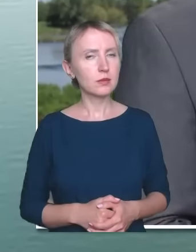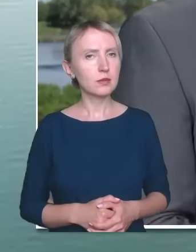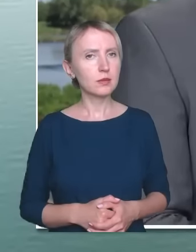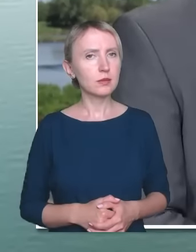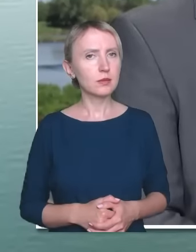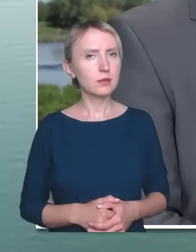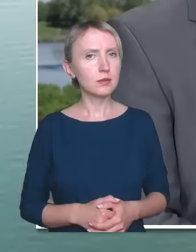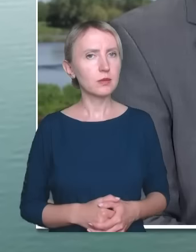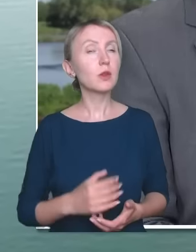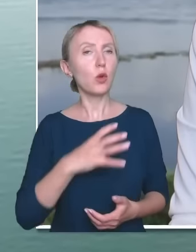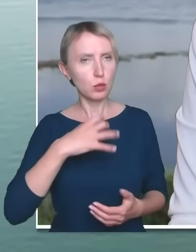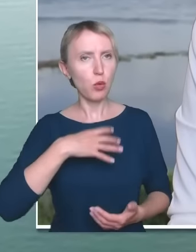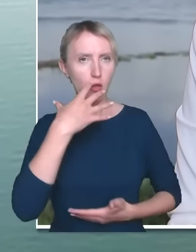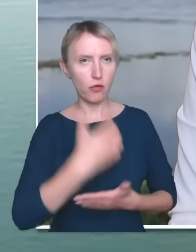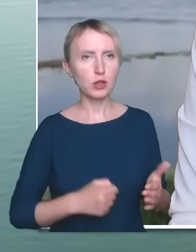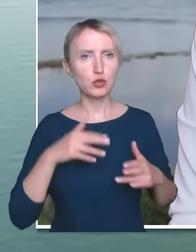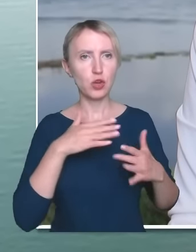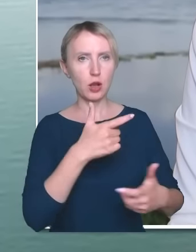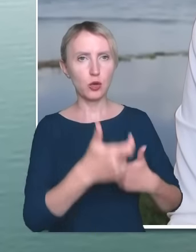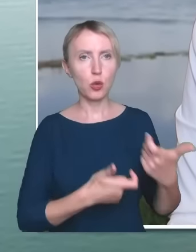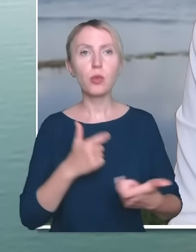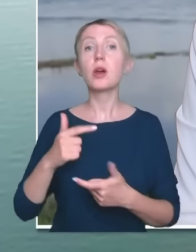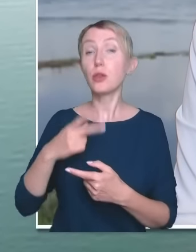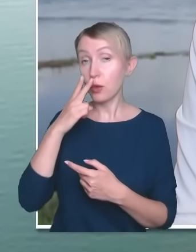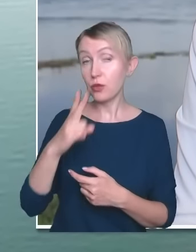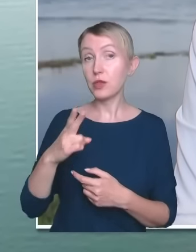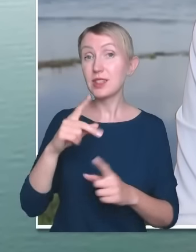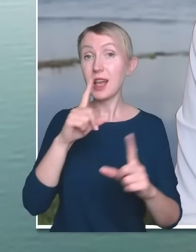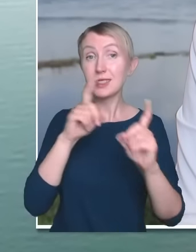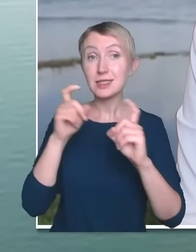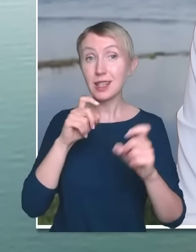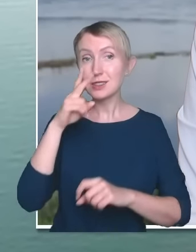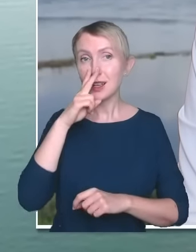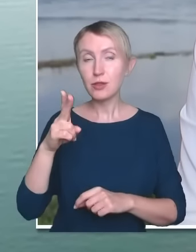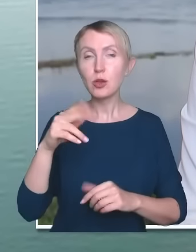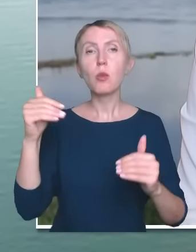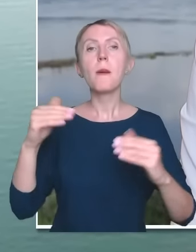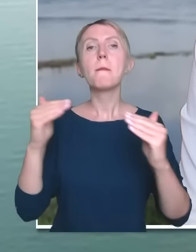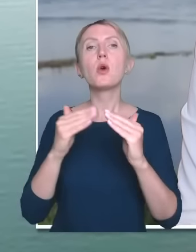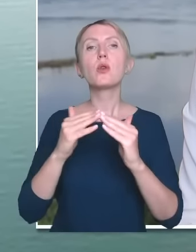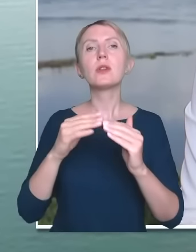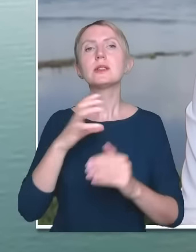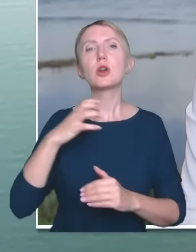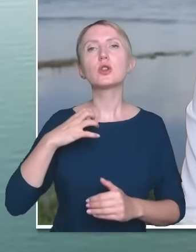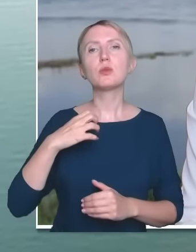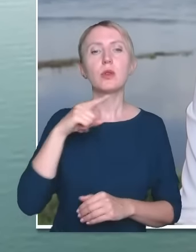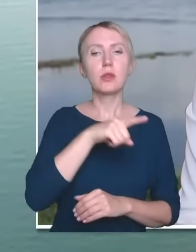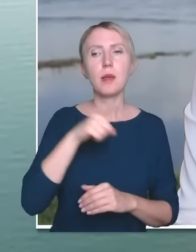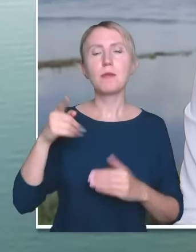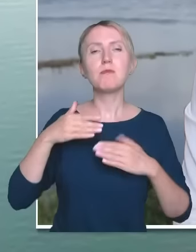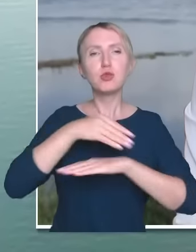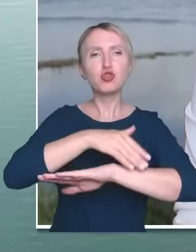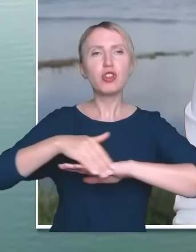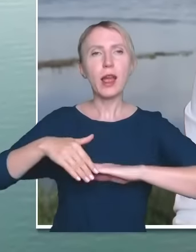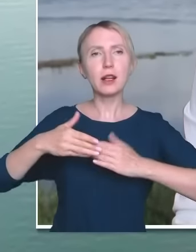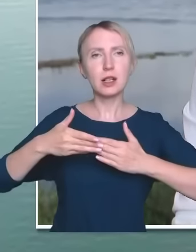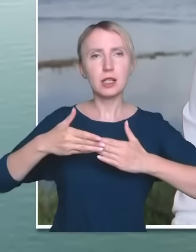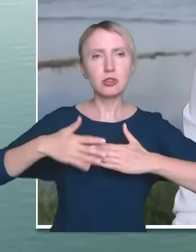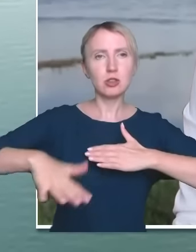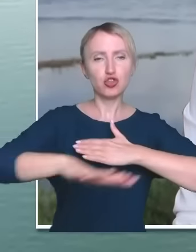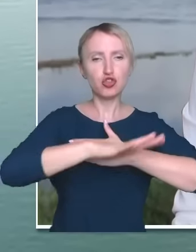gospodarczego wykorzystania rzek. I to widać nawet na zdjęciach, które możemy porównać z zagospodarowania jednego i drugiego brzegu rzeki. Widzimy,